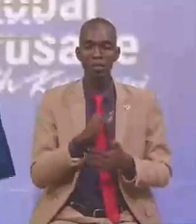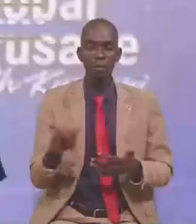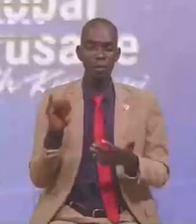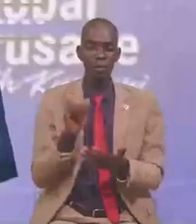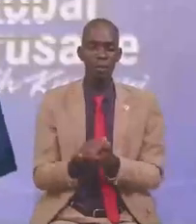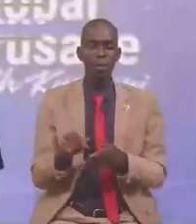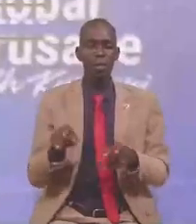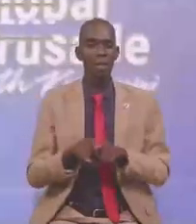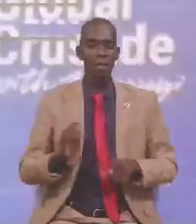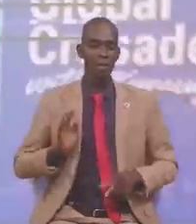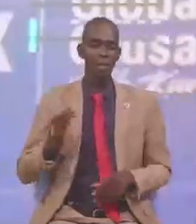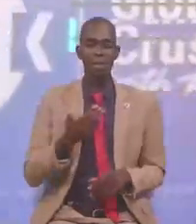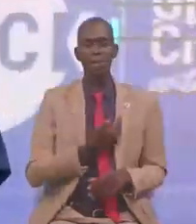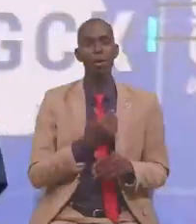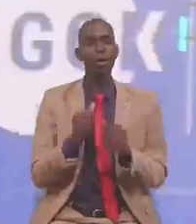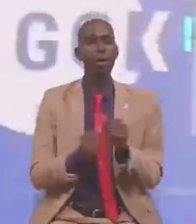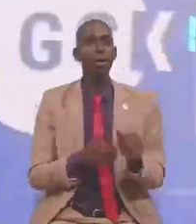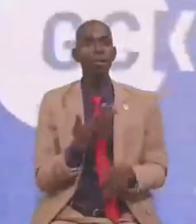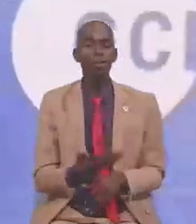la nôtre.